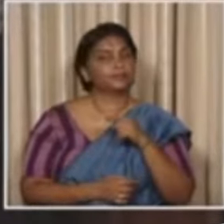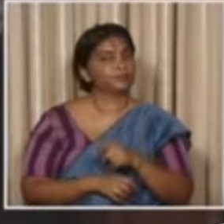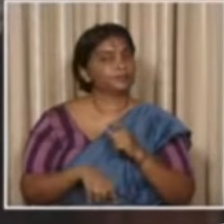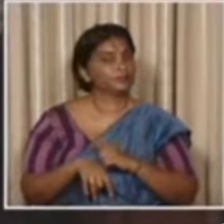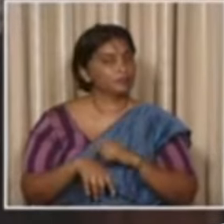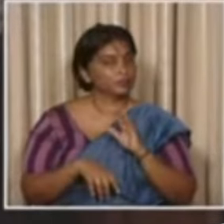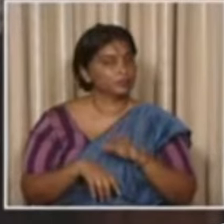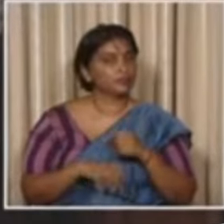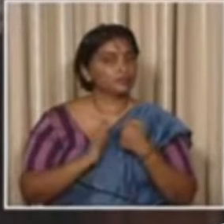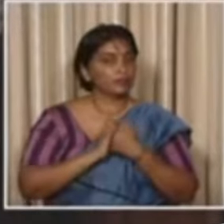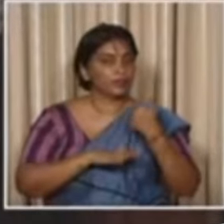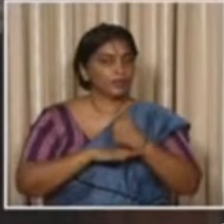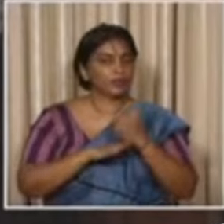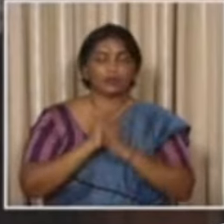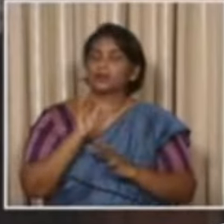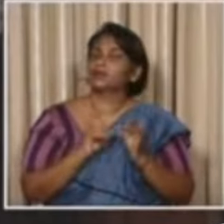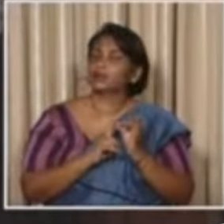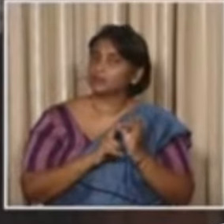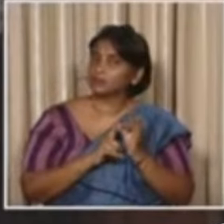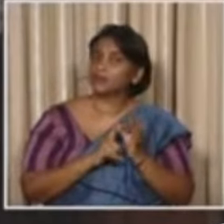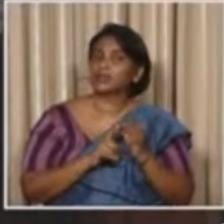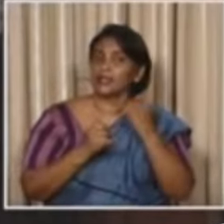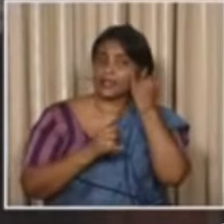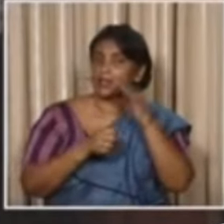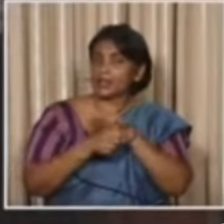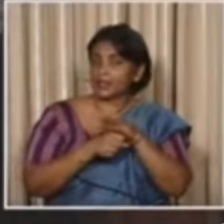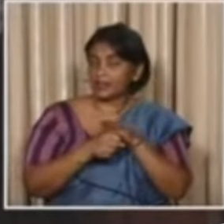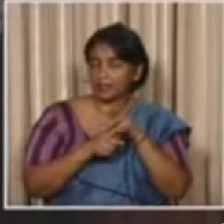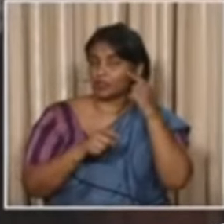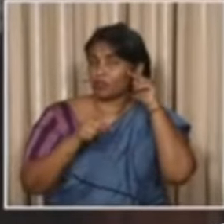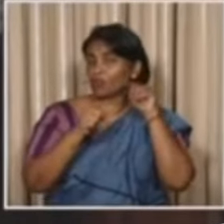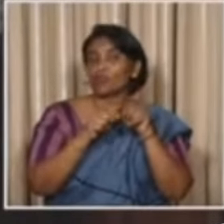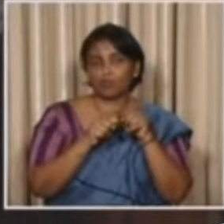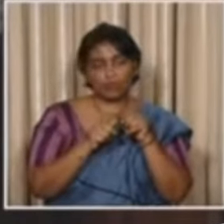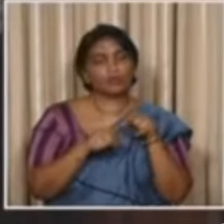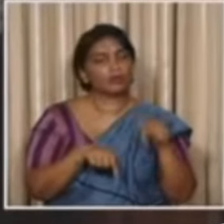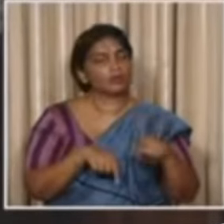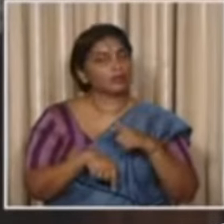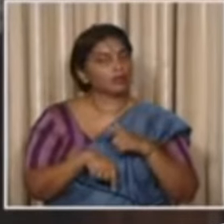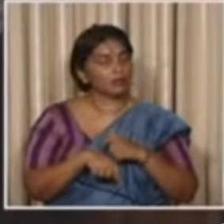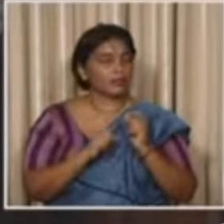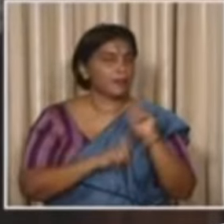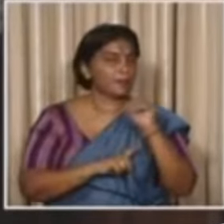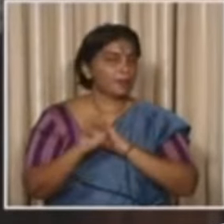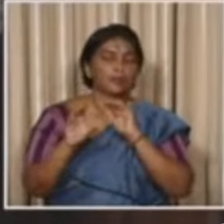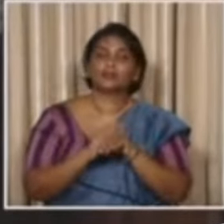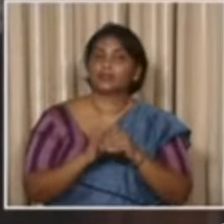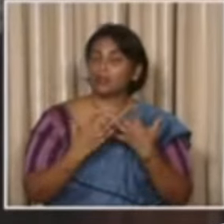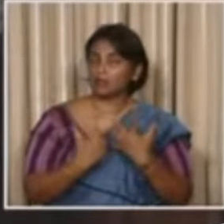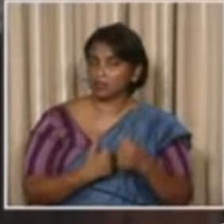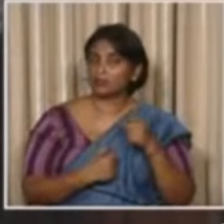අවස්ථාව මූලාසනාරූඪ මන්ත්‍රීතුමනි කැකිරාව ආසනය කේන්ද්‍ර කරගත්තොත් මේ අවස්ථාව පාර්ලිමේන්තු නියෝජනය කරන්නට